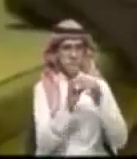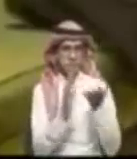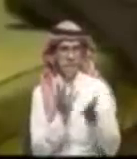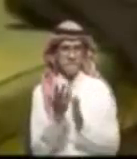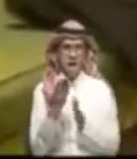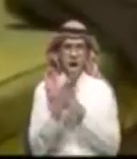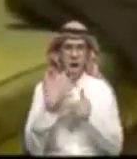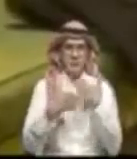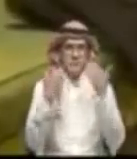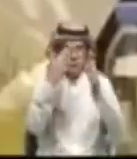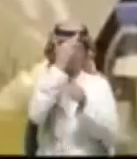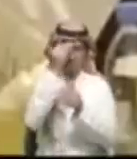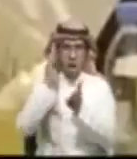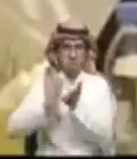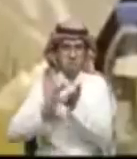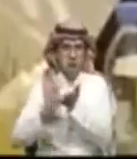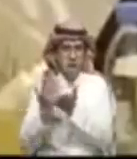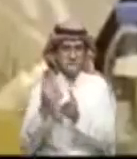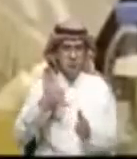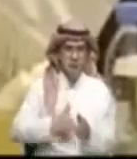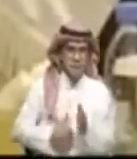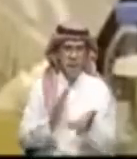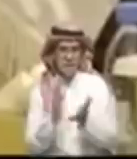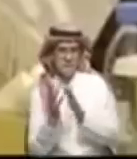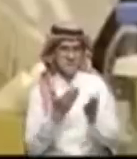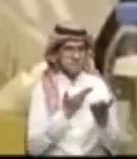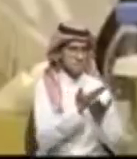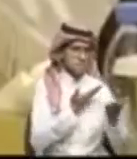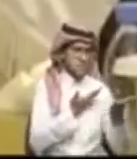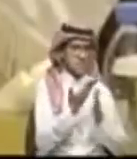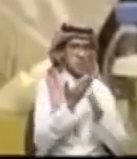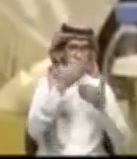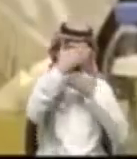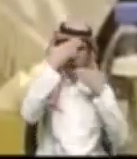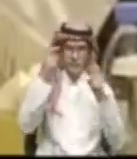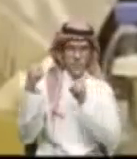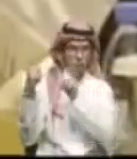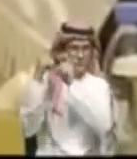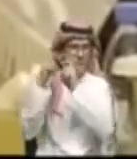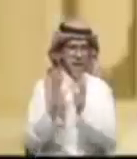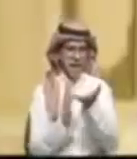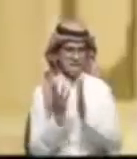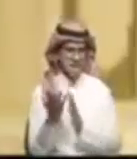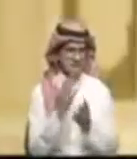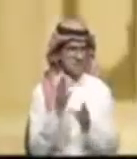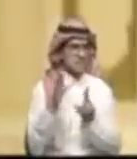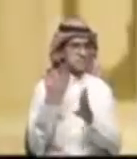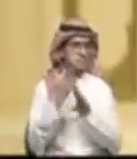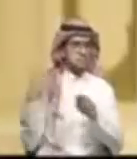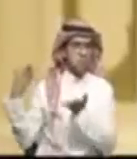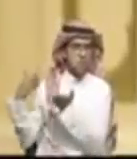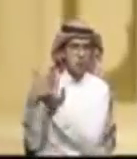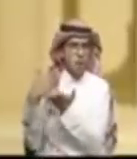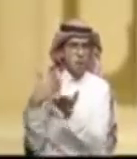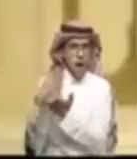التحديات والمخاطر المحدقة باليمن والمنطقة من خلال مكافحة الإرهاب ومواجهة تدخلات النظام الإيراني